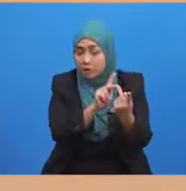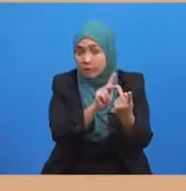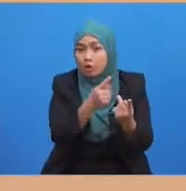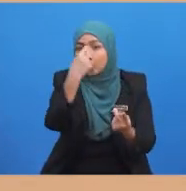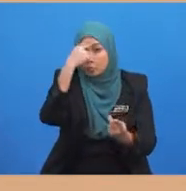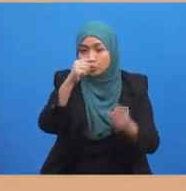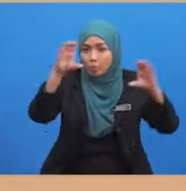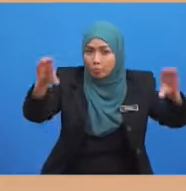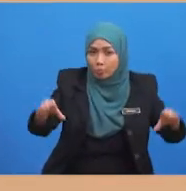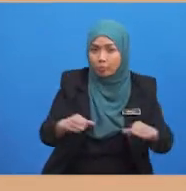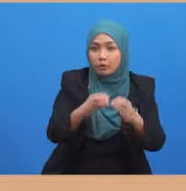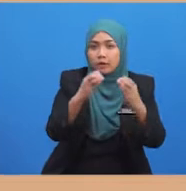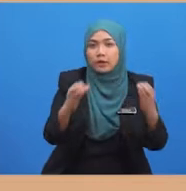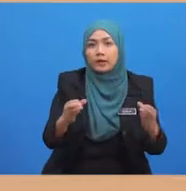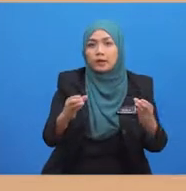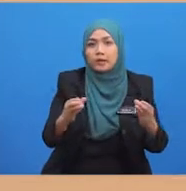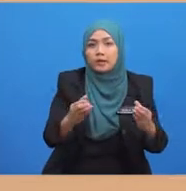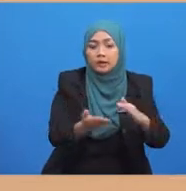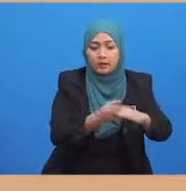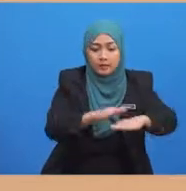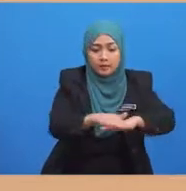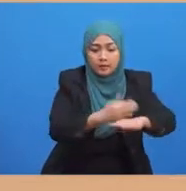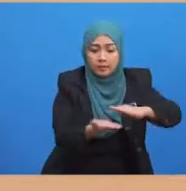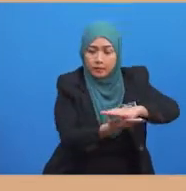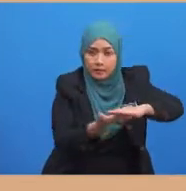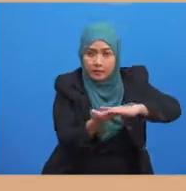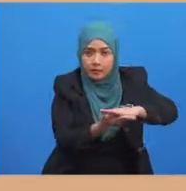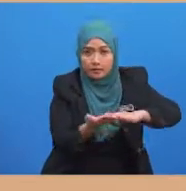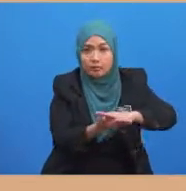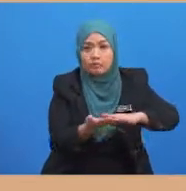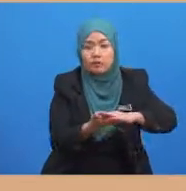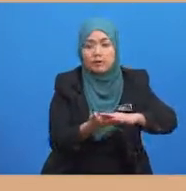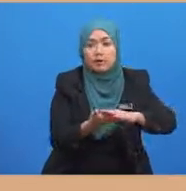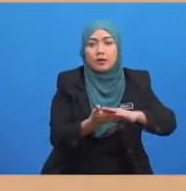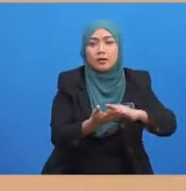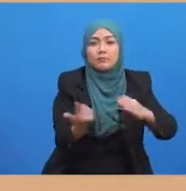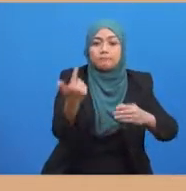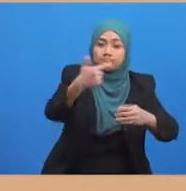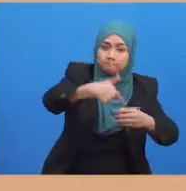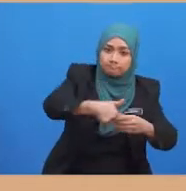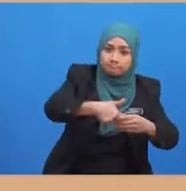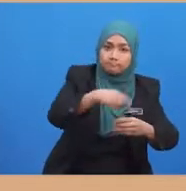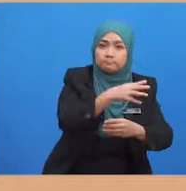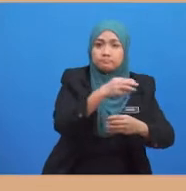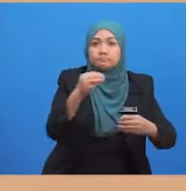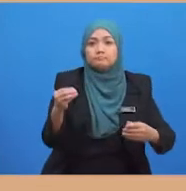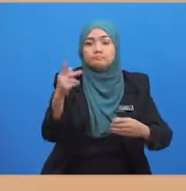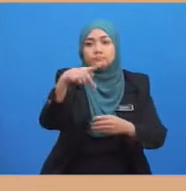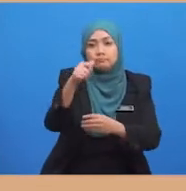membuat pelapik tangki untuk menyimpan petrol dan pelarut serta pipe